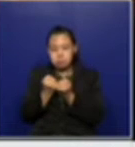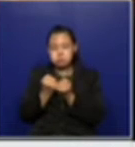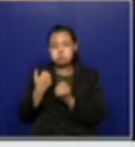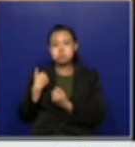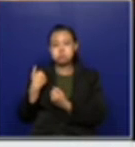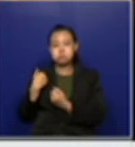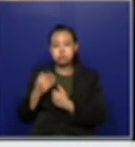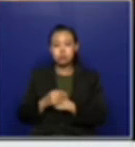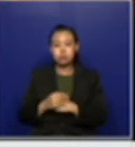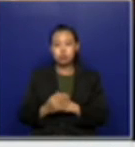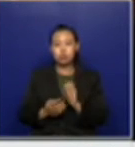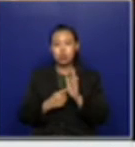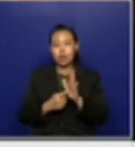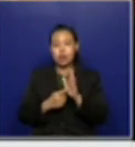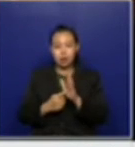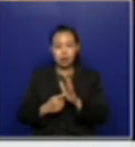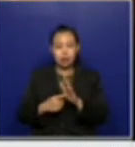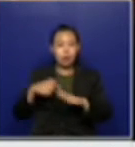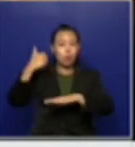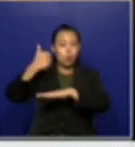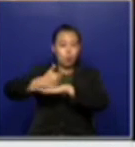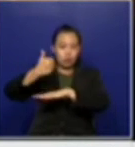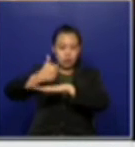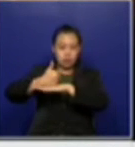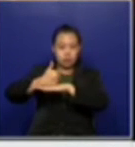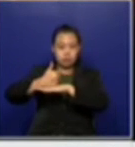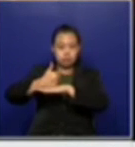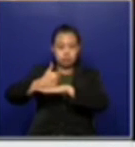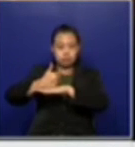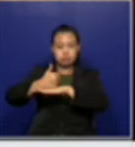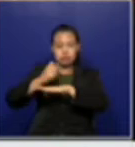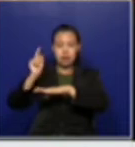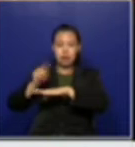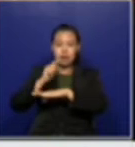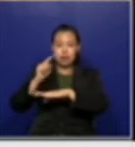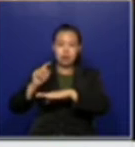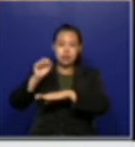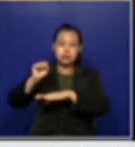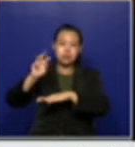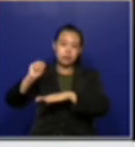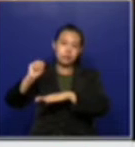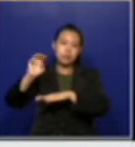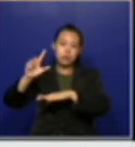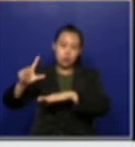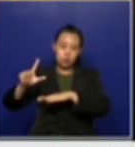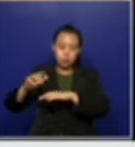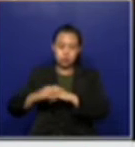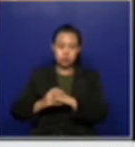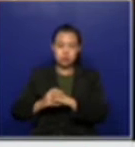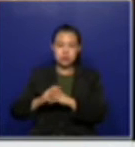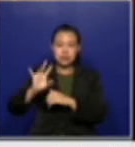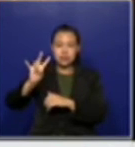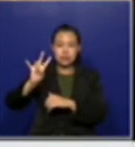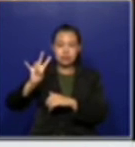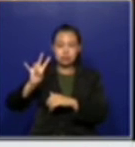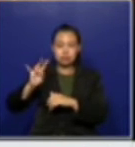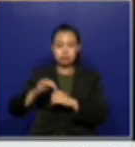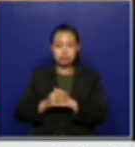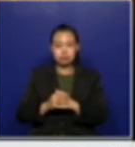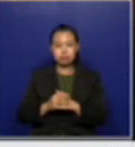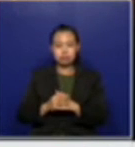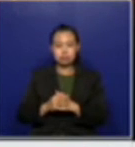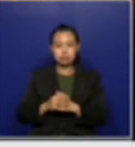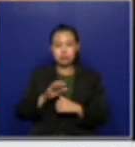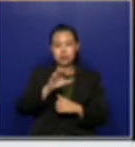น่งผู้กำกับเขาบอกว่า SML โรงพักใหญ่7ล้านโรงพักกลาง5ล้านโรงพักเล็ก